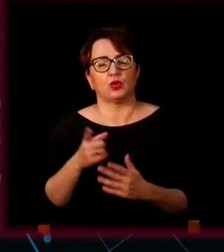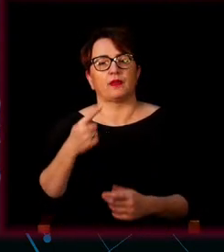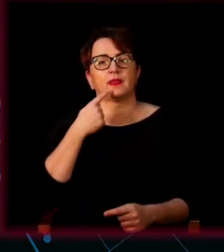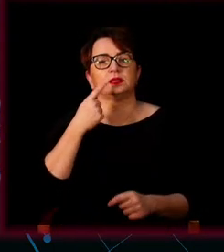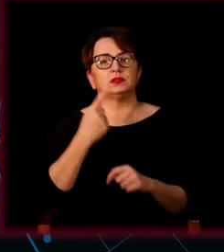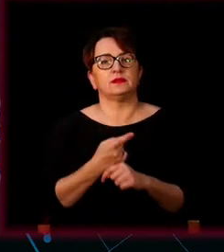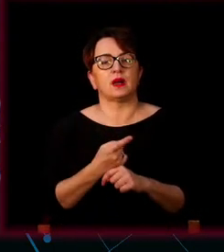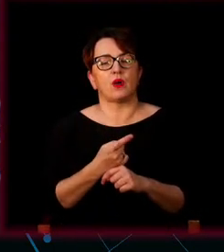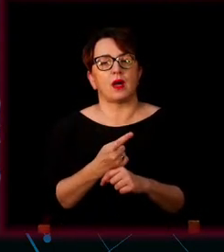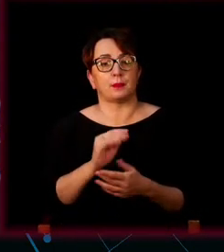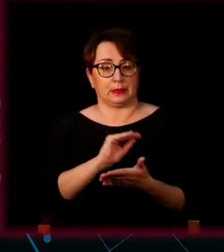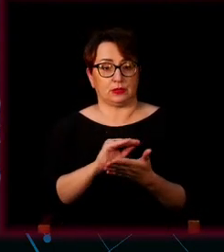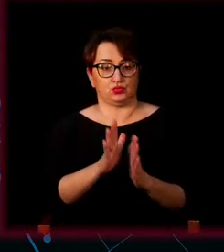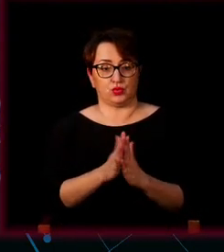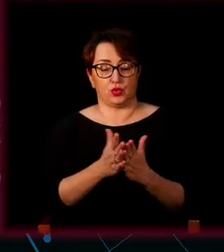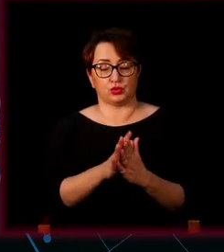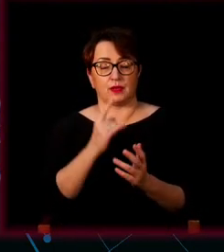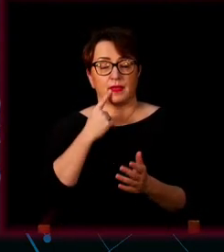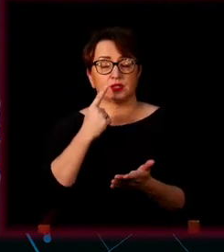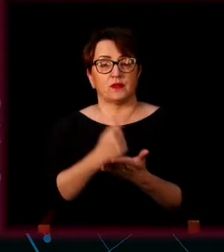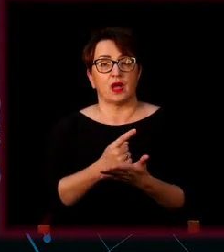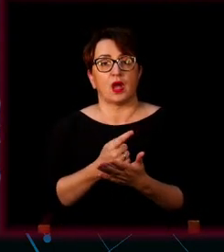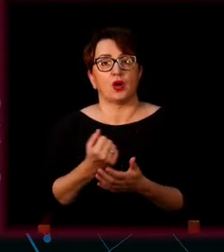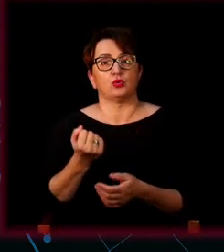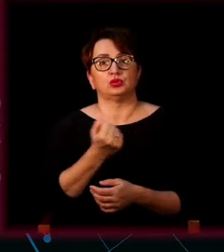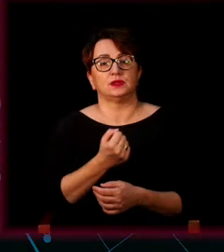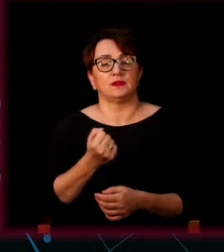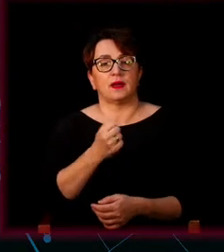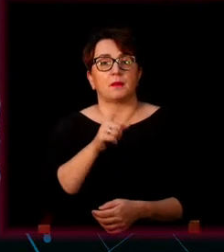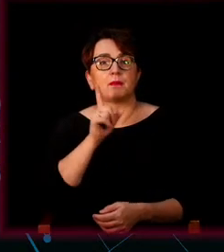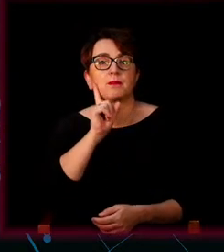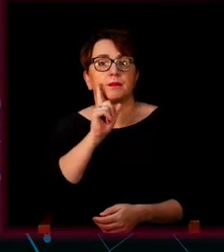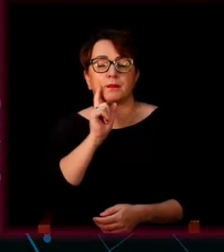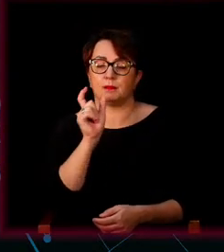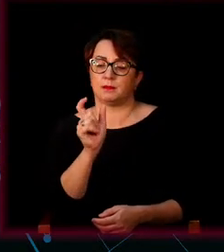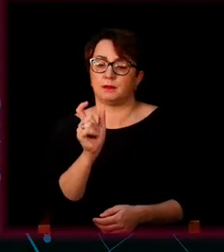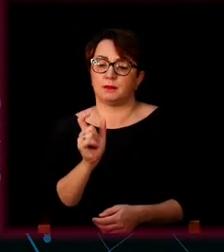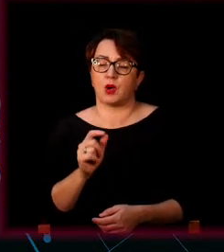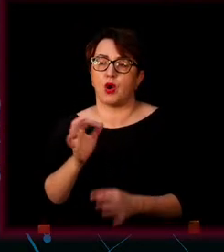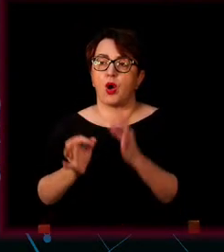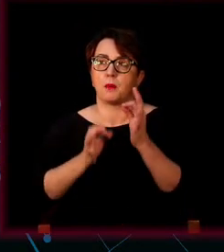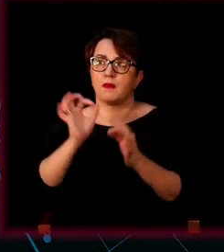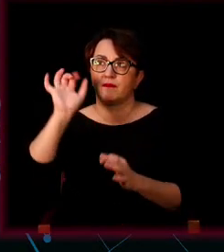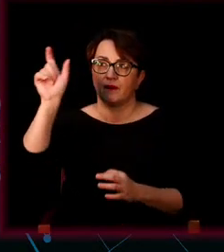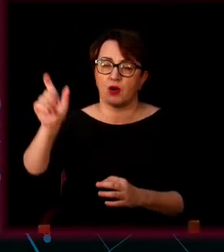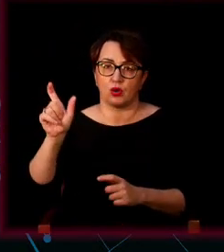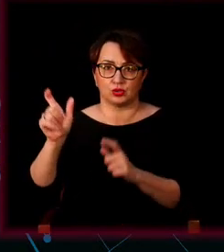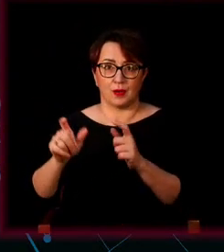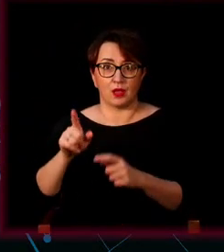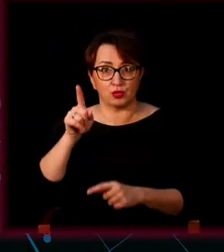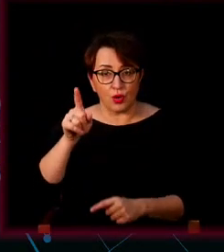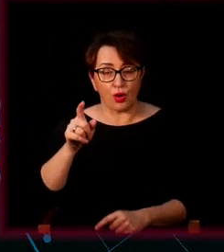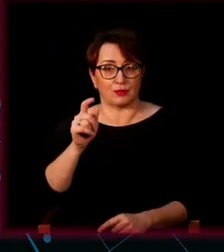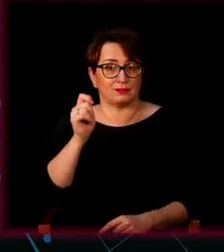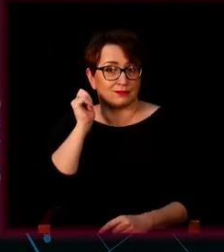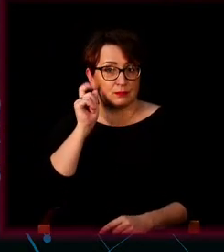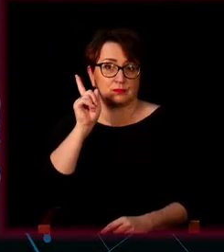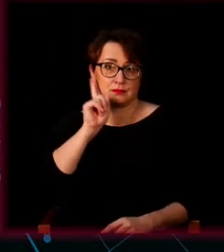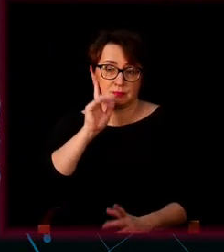decydując się, pisząc tę książkę, używać zaimków męskich do opisania Getyńczyków, tak? Więc mimo, że są to właśnie,